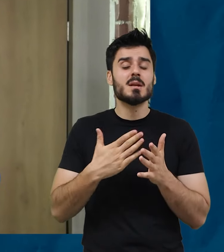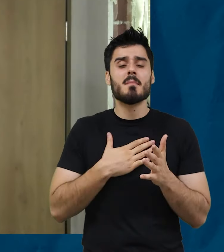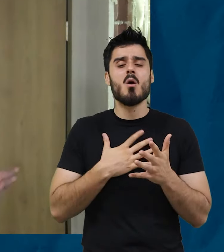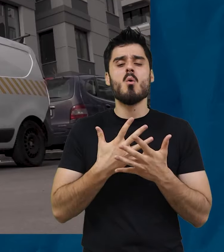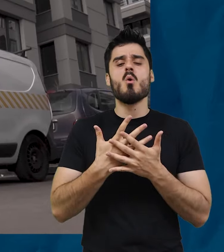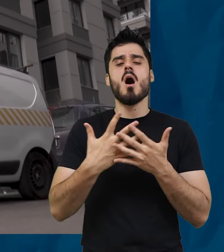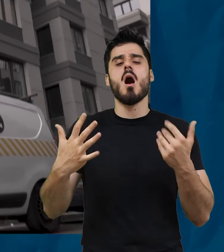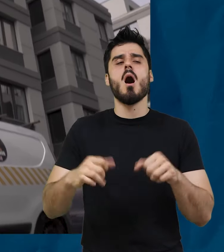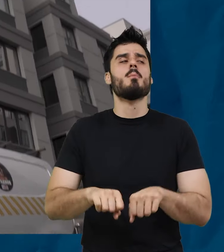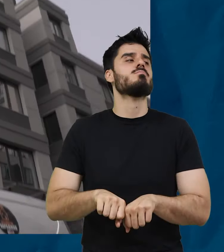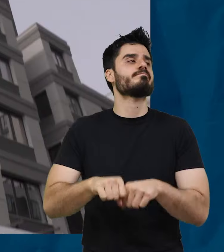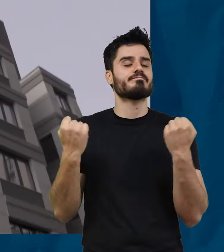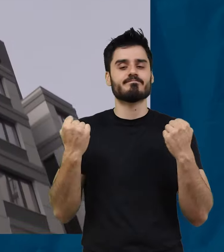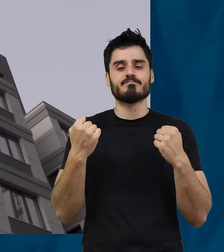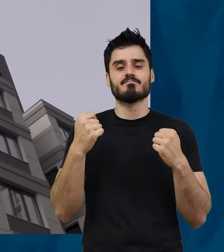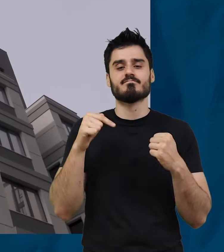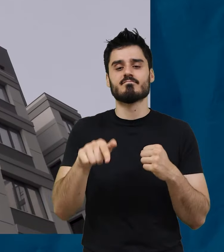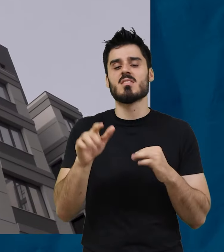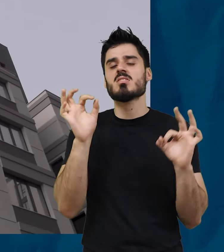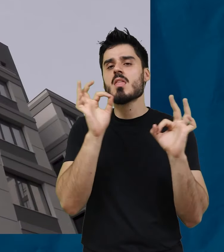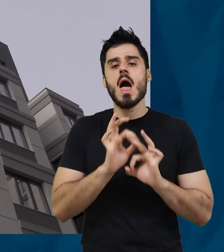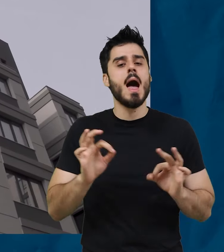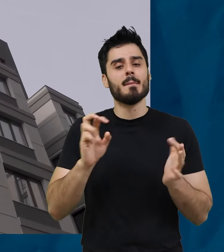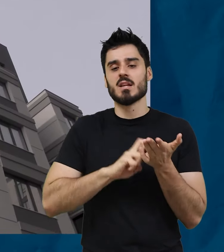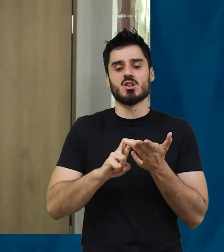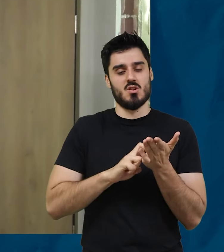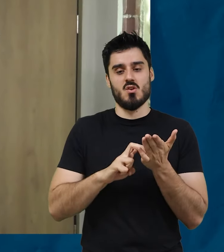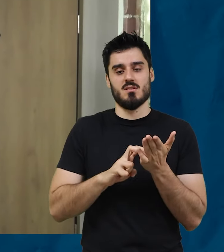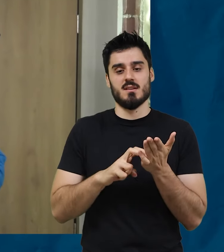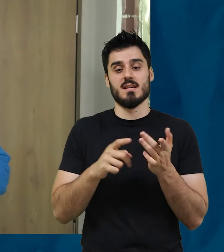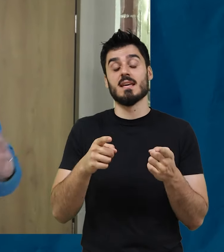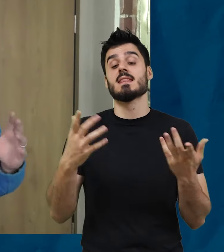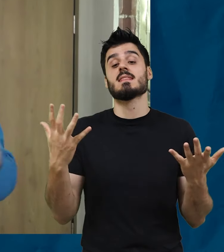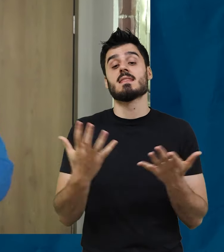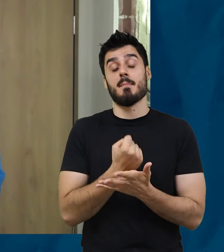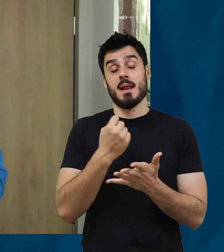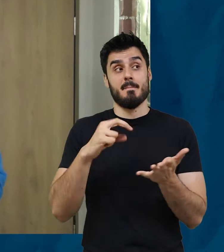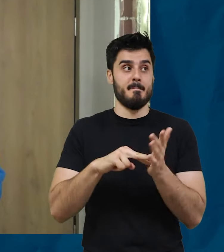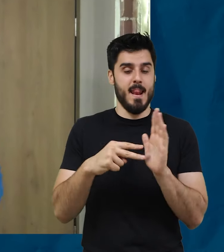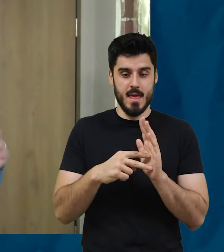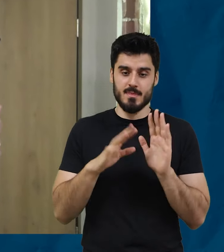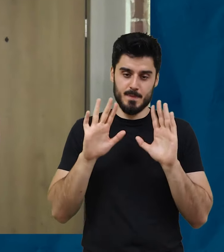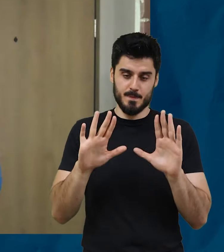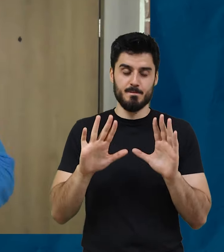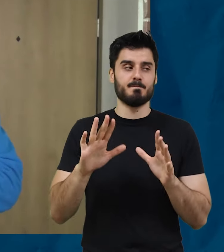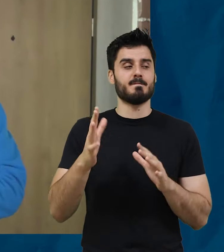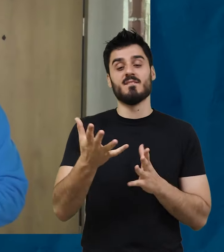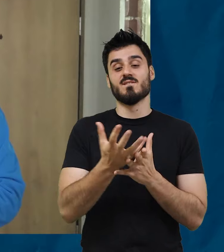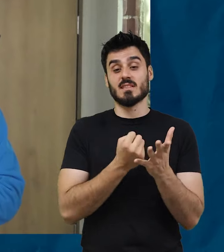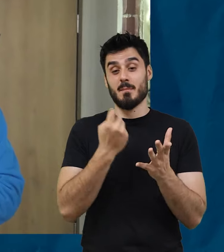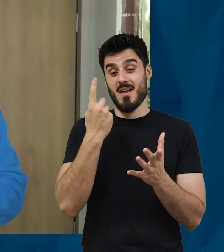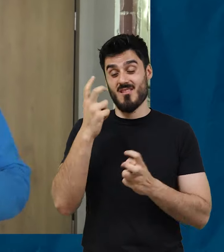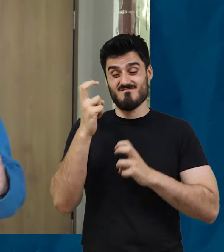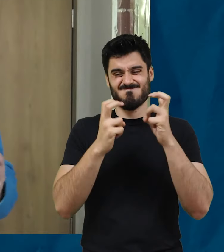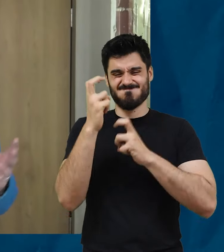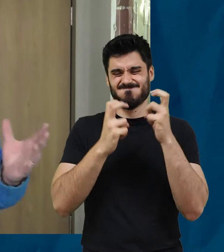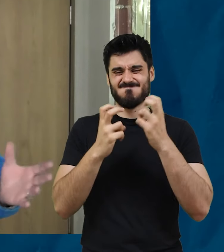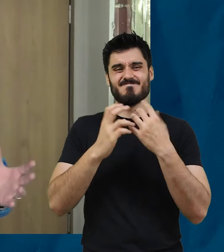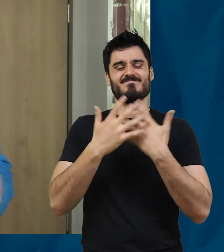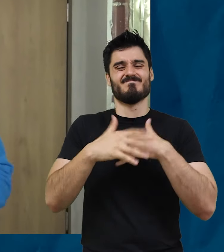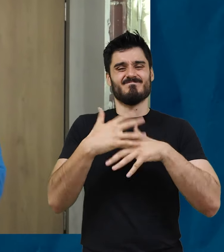имаме голяма авария на тока. Цялата сграда няма никакъв ток. Затова намерихме екшън план. Взехме един генератор, който